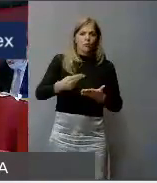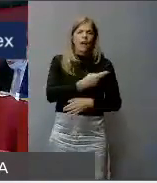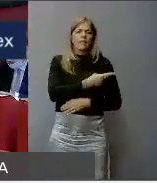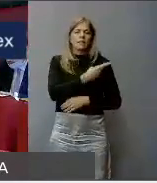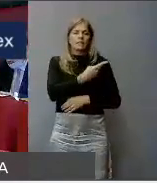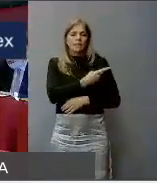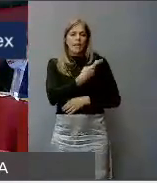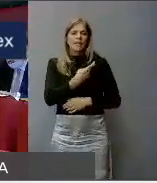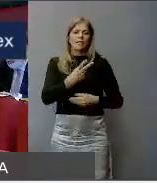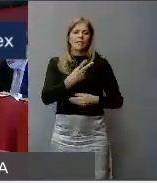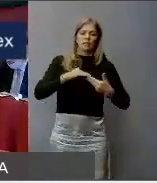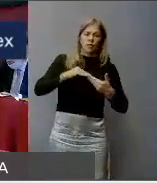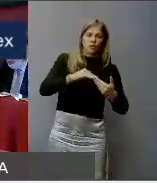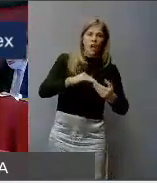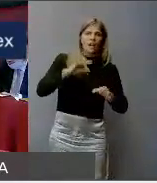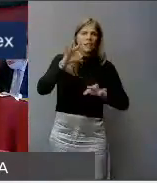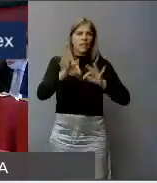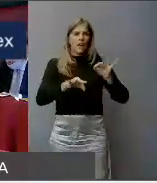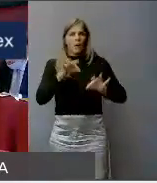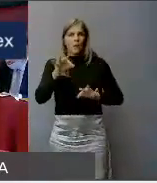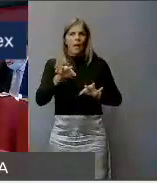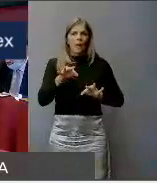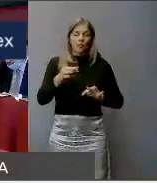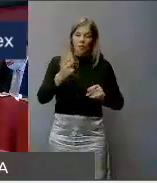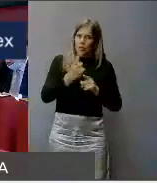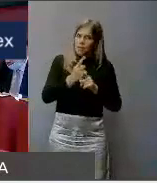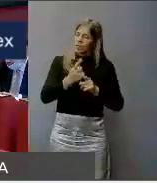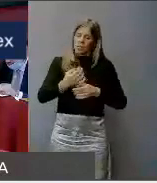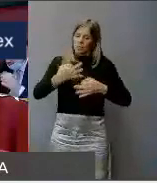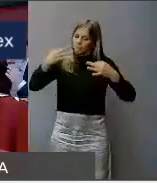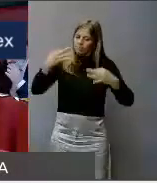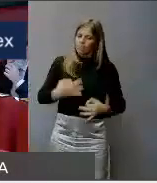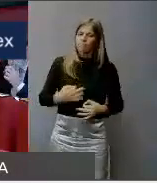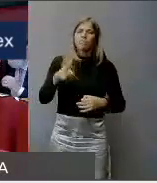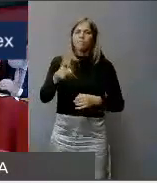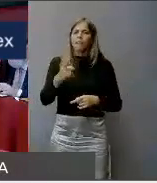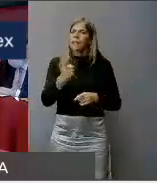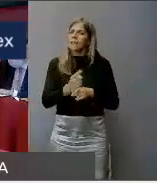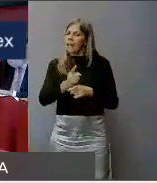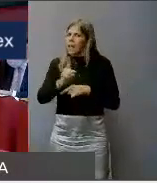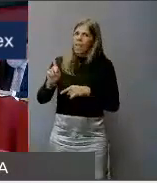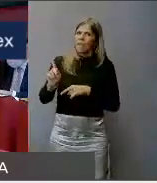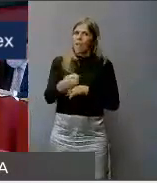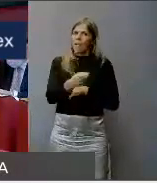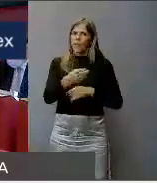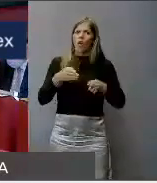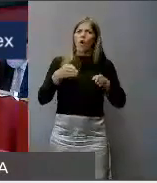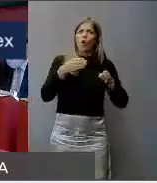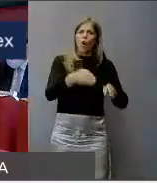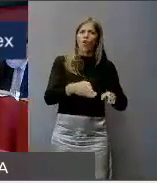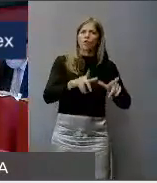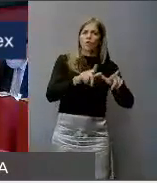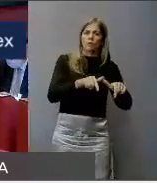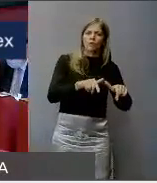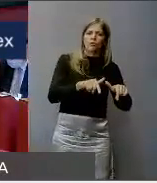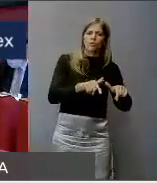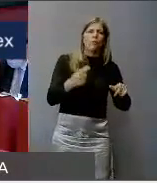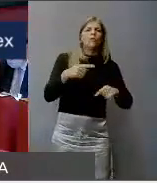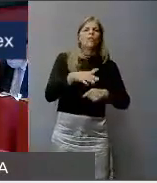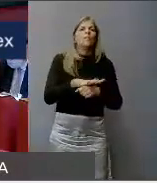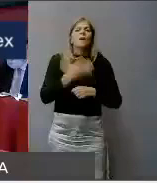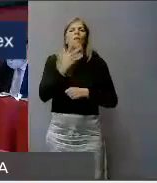terapeuti quel ragazzo non faceva il corso di piscina perché c'era come dire il trattenerlo tale risorse economiche della